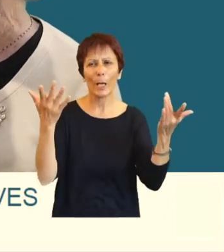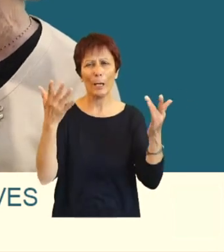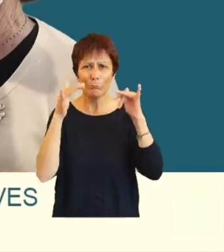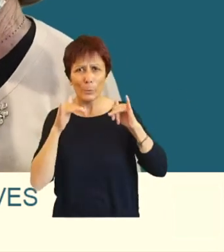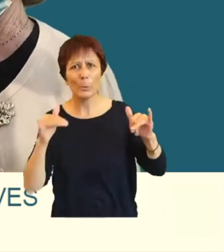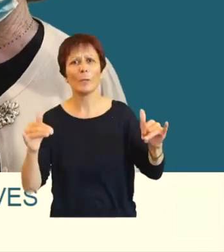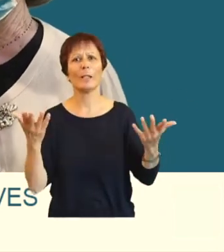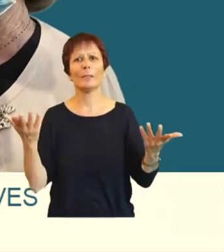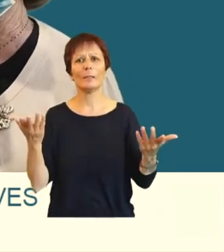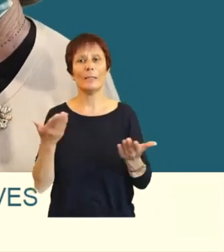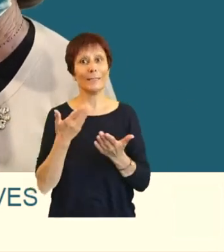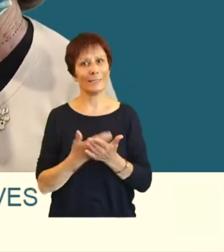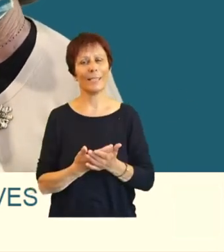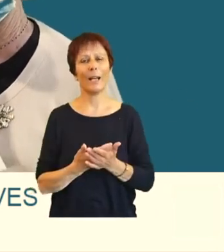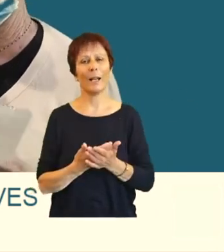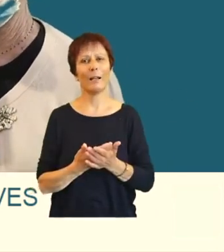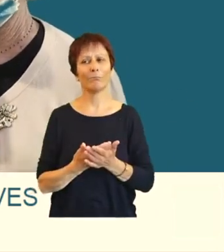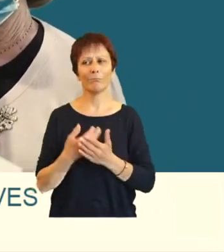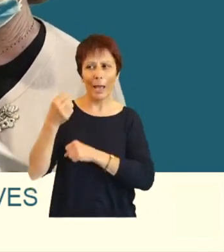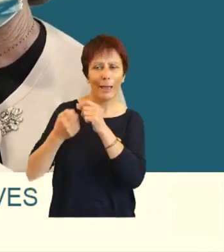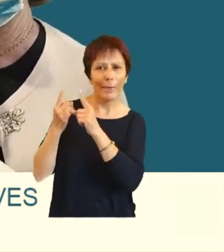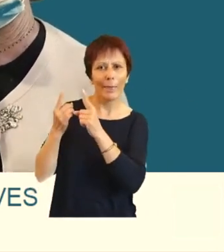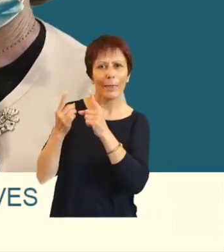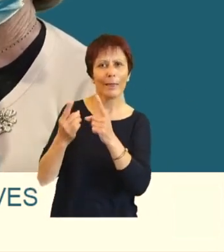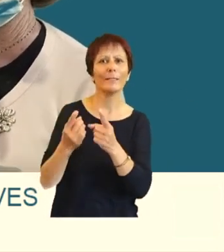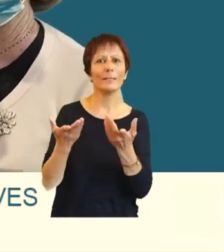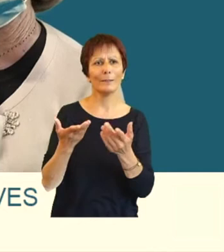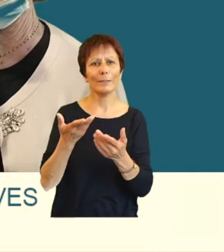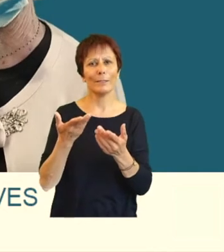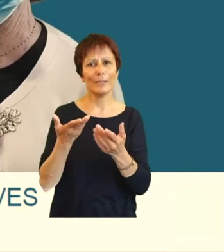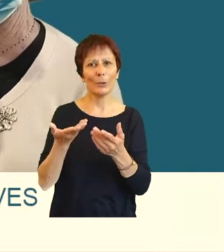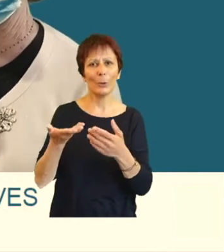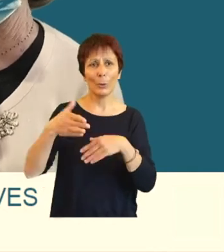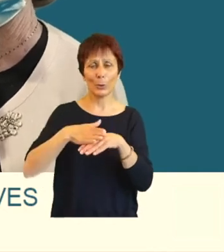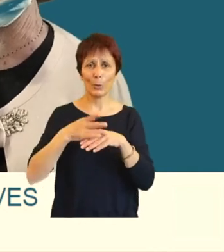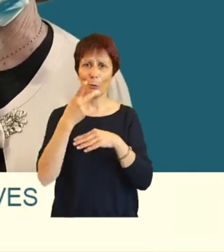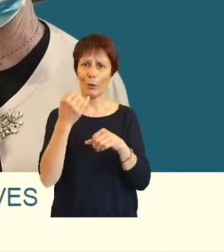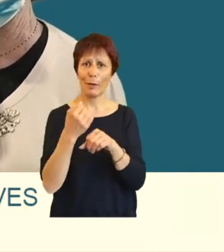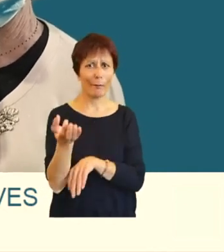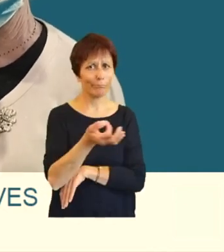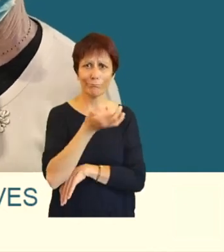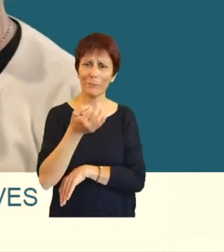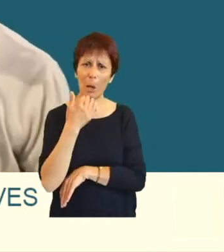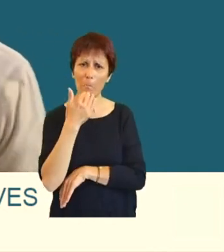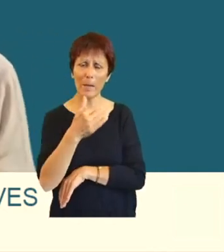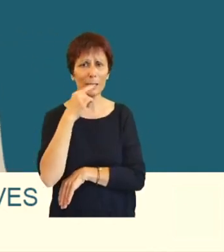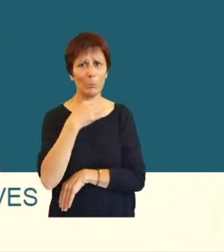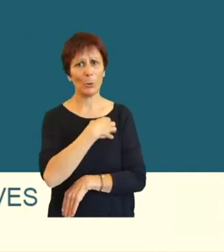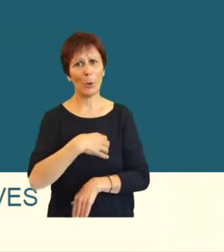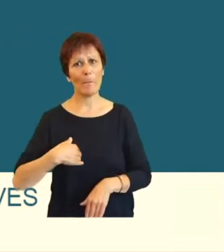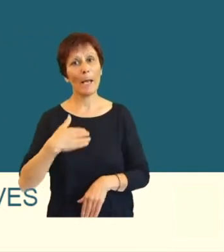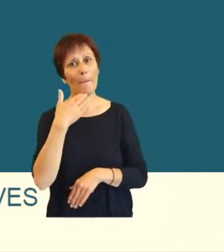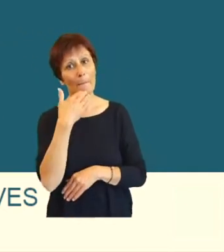forte et je pense qu'au fil des ans, vous avez remarquablement bien réussi, monsieur le maire. Merci et